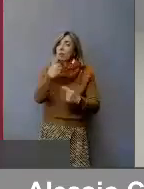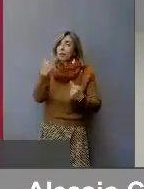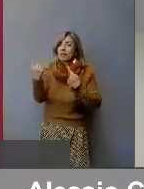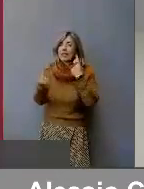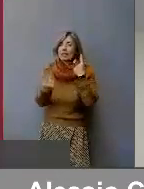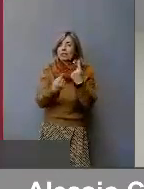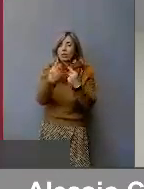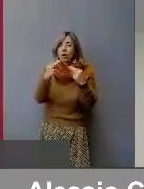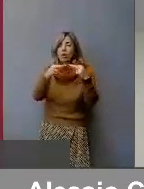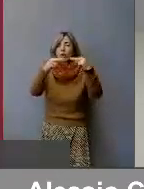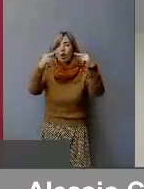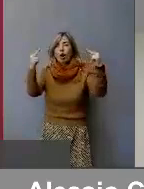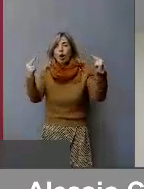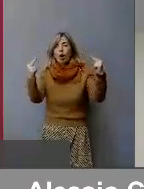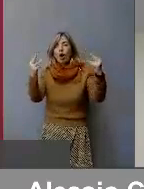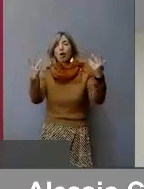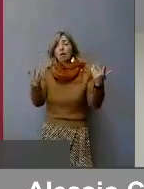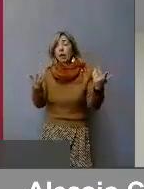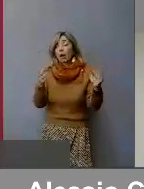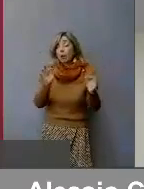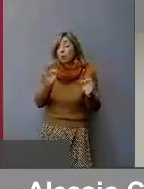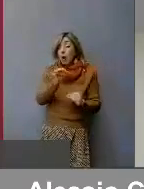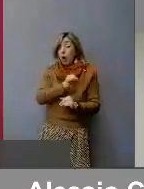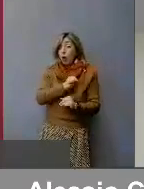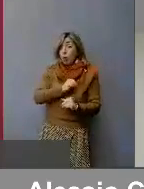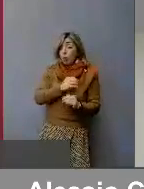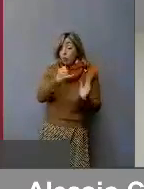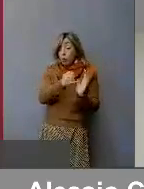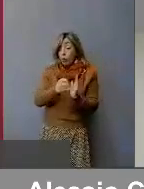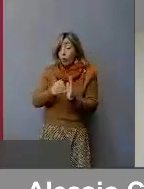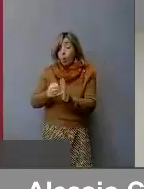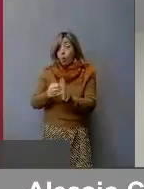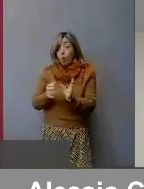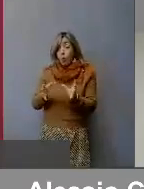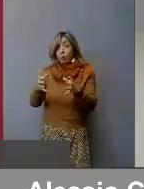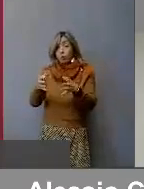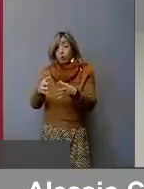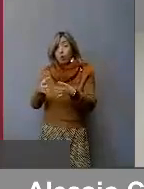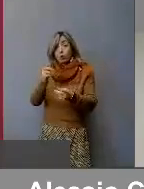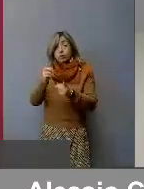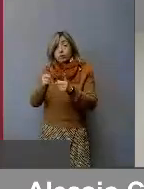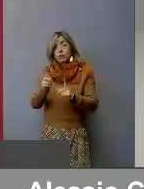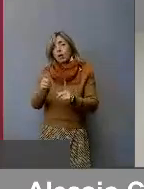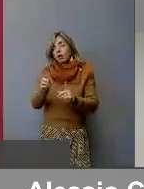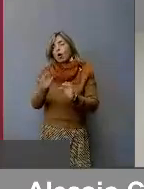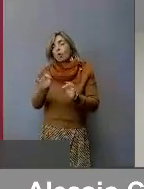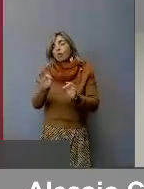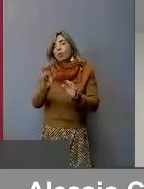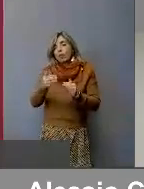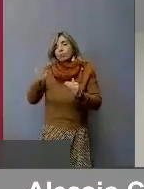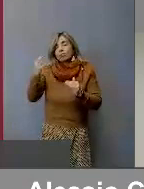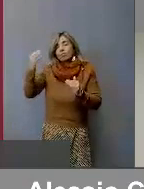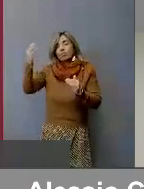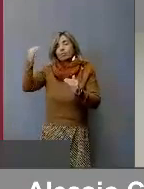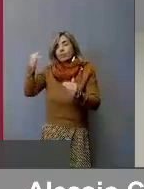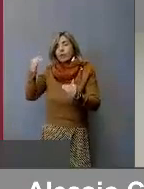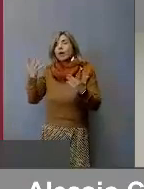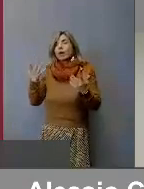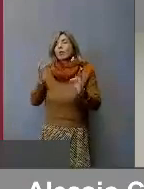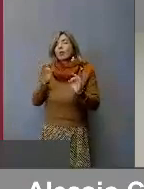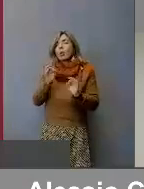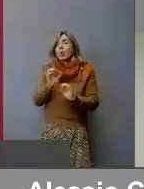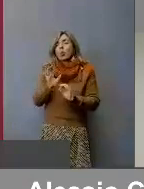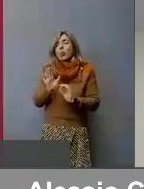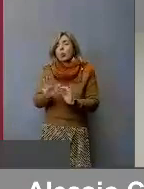amministrazione su quanto per quanto riguarda invece l'evolversi della cultura della manutenzione straordinaria